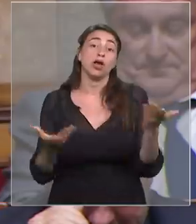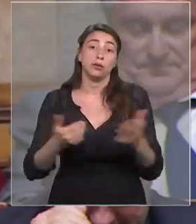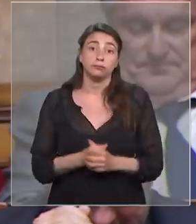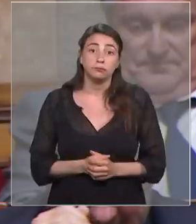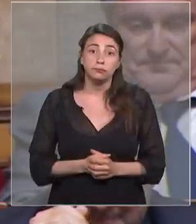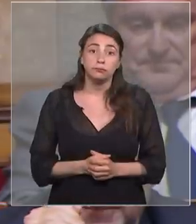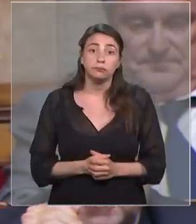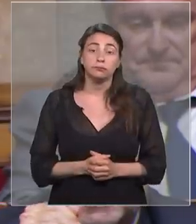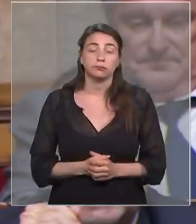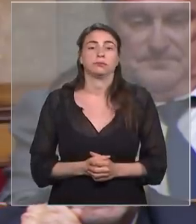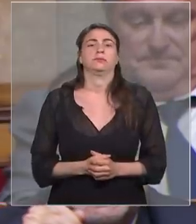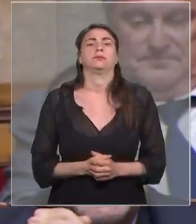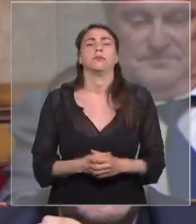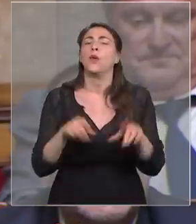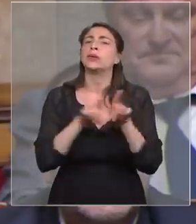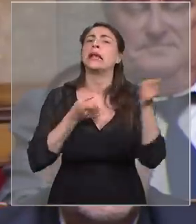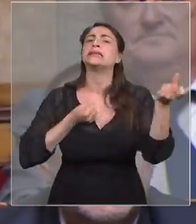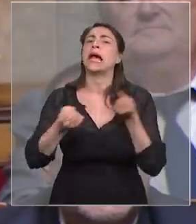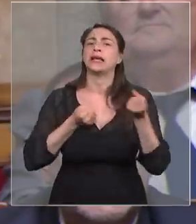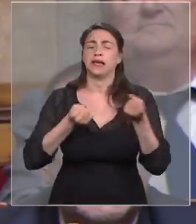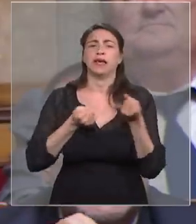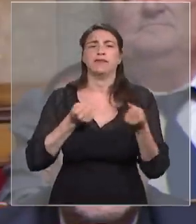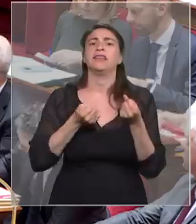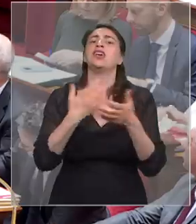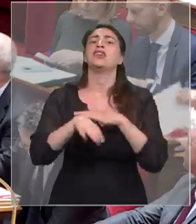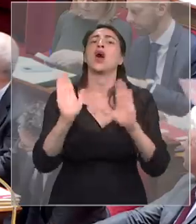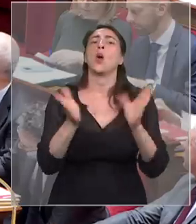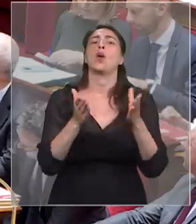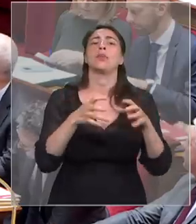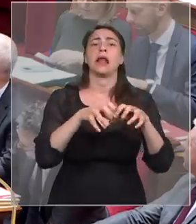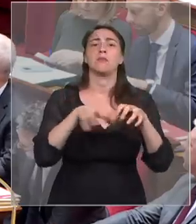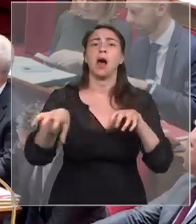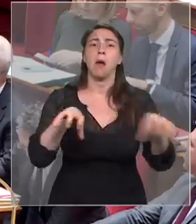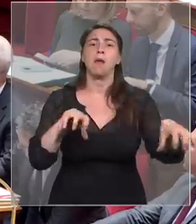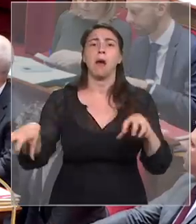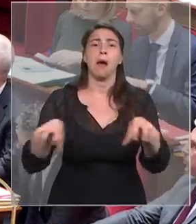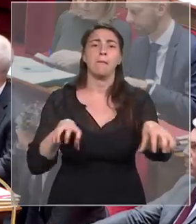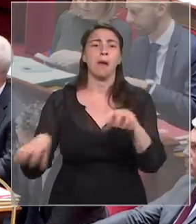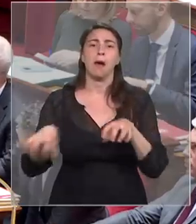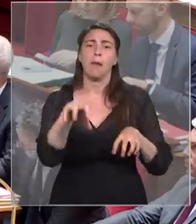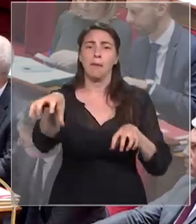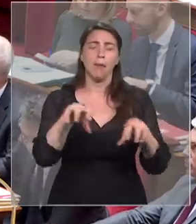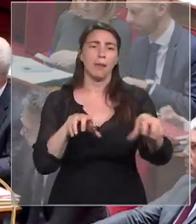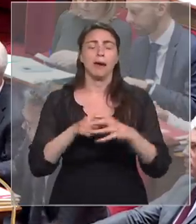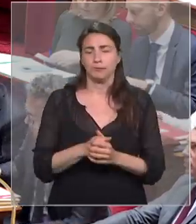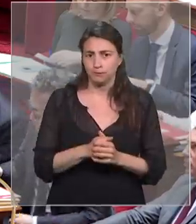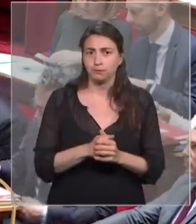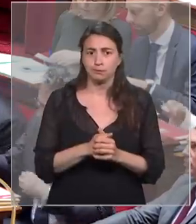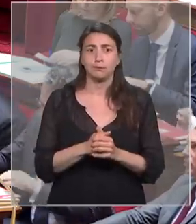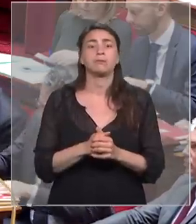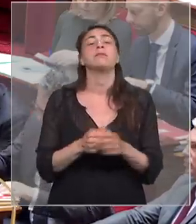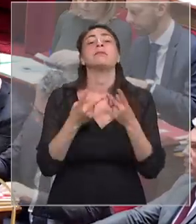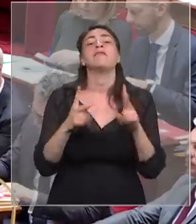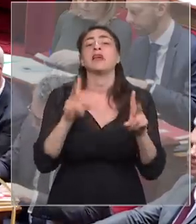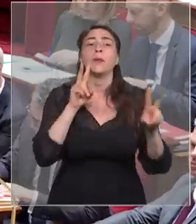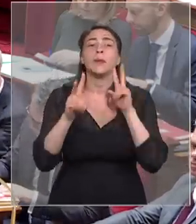La crainte d'un démantèlement par service est réelle. À Carhaix, presque un tiers des lits sont fermés sans garantie de rouvrir. Quand il n'y a pas d'alternative,